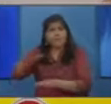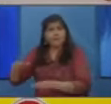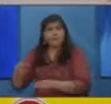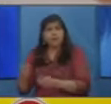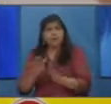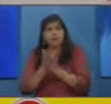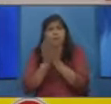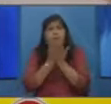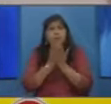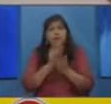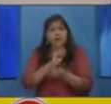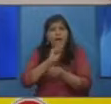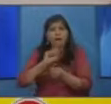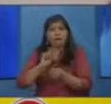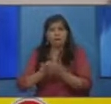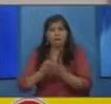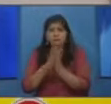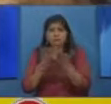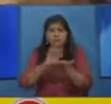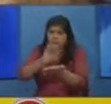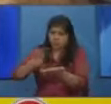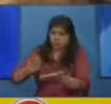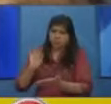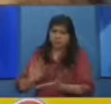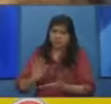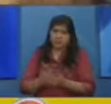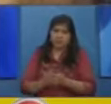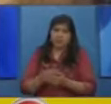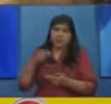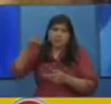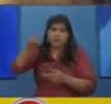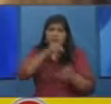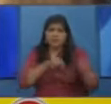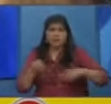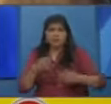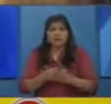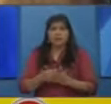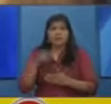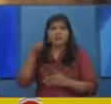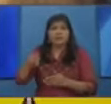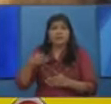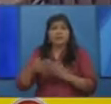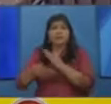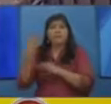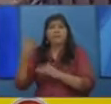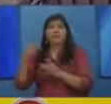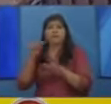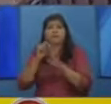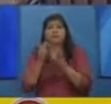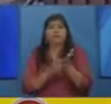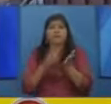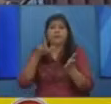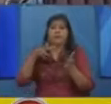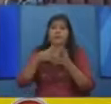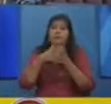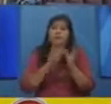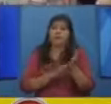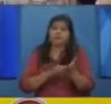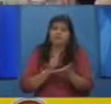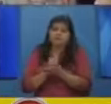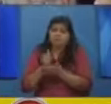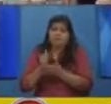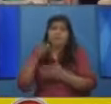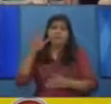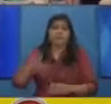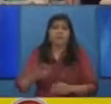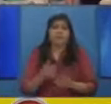होमवर्क करते हैं, नोट्स बनाते हैं, तो कहीं न कहीं इसके पीछे पुलवामा के लोगों की कड़ी मेहनत भी